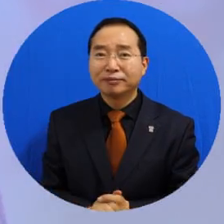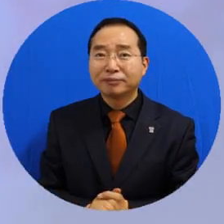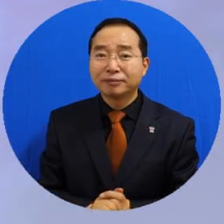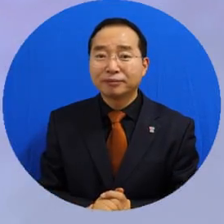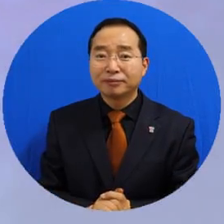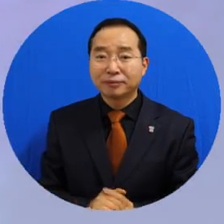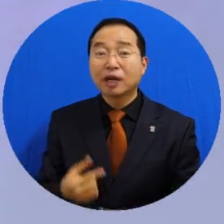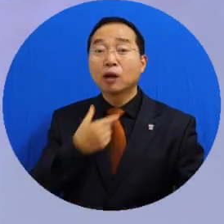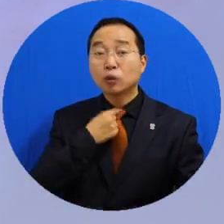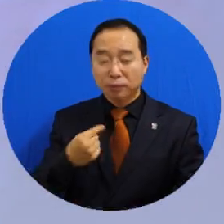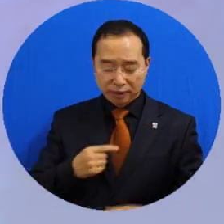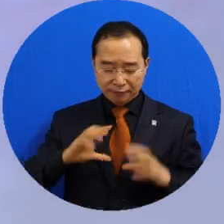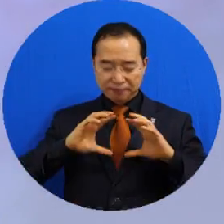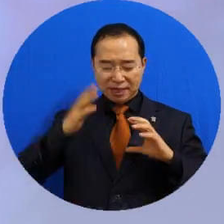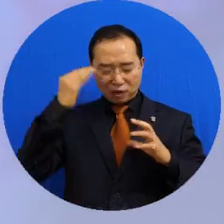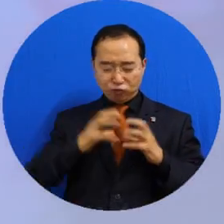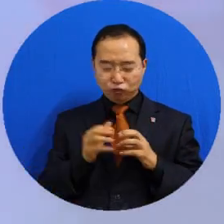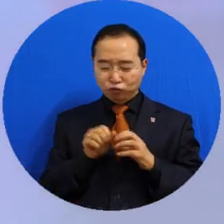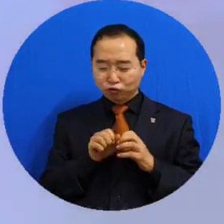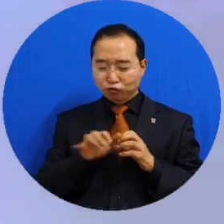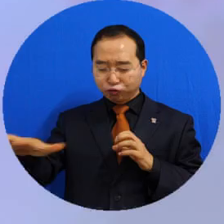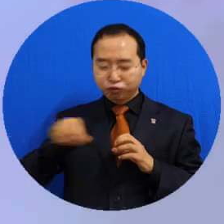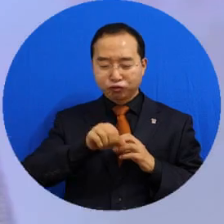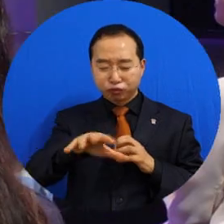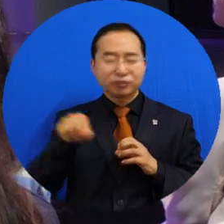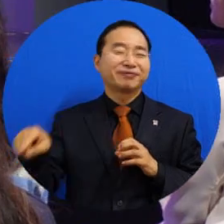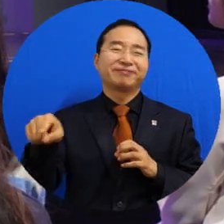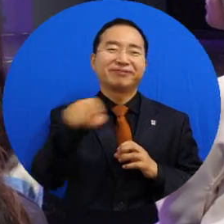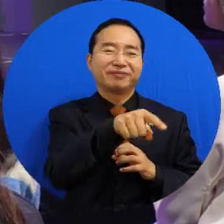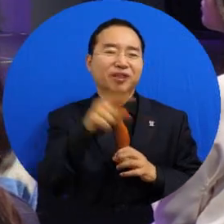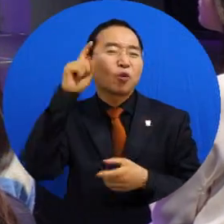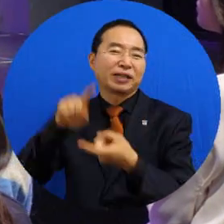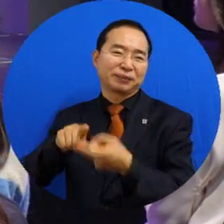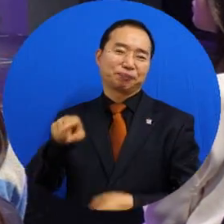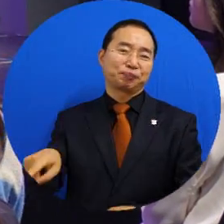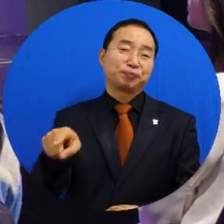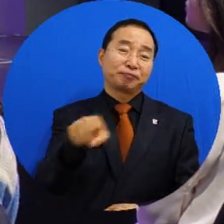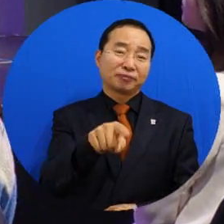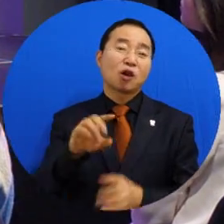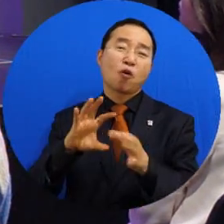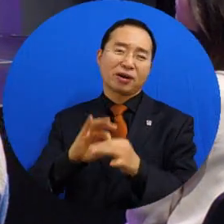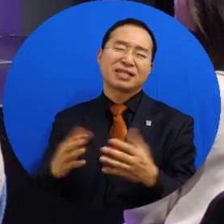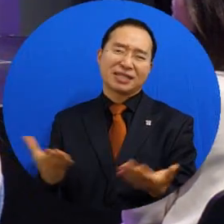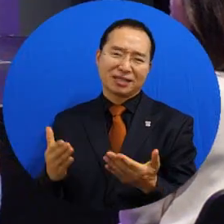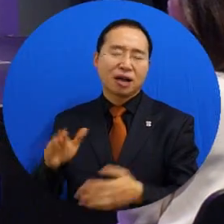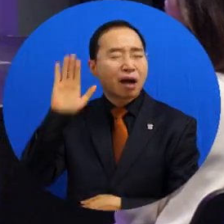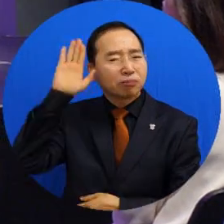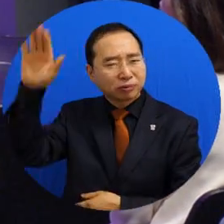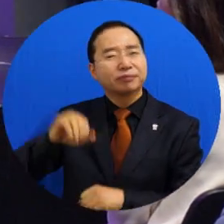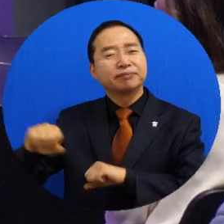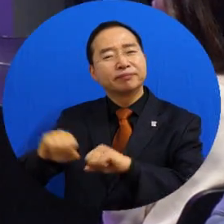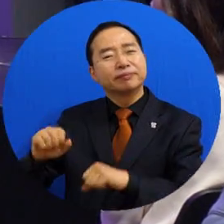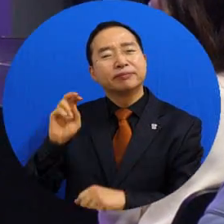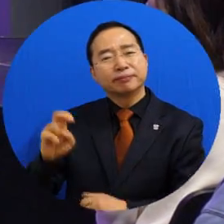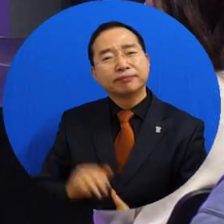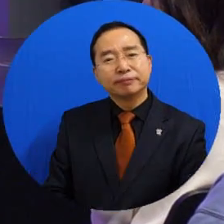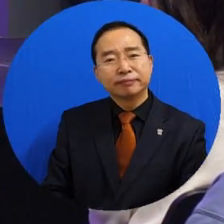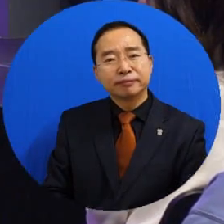제 소명은 디아스포라입니다. 그래서 저는 멀리 봤을 땐 늘 디아스포라와 관련된 일을 하고 있을 것 같고